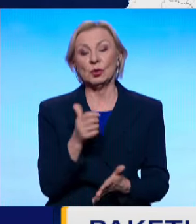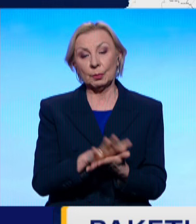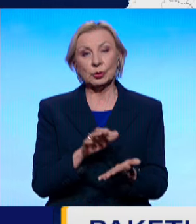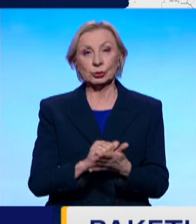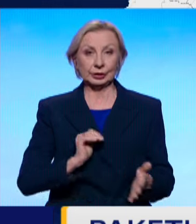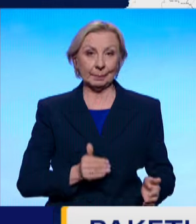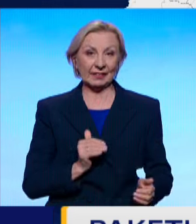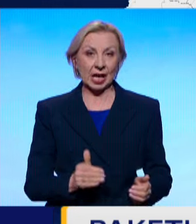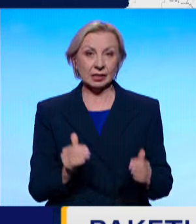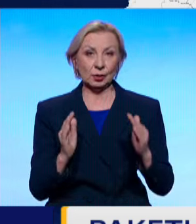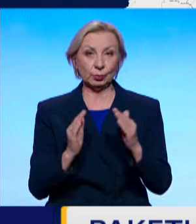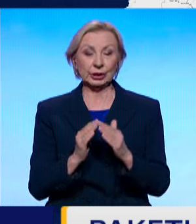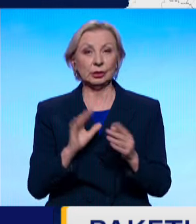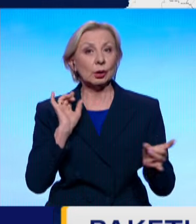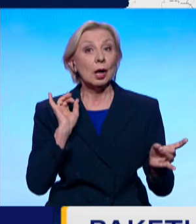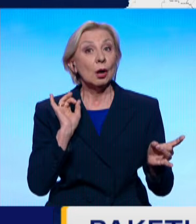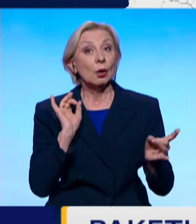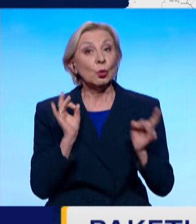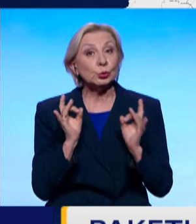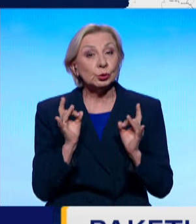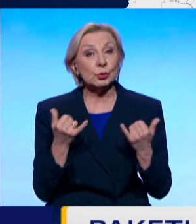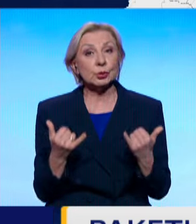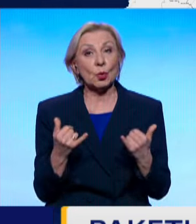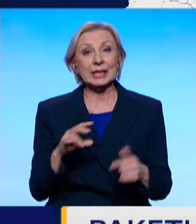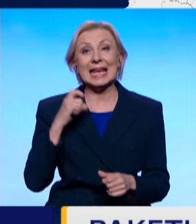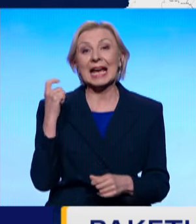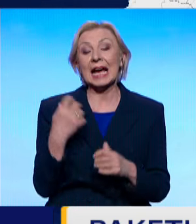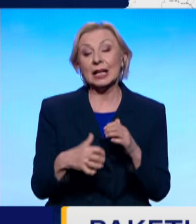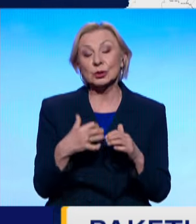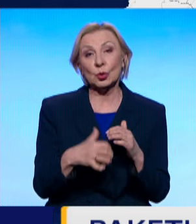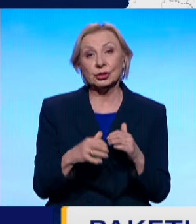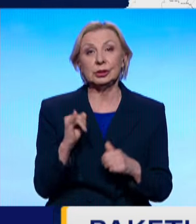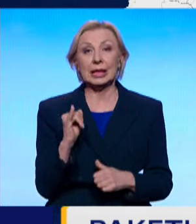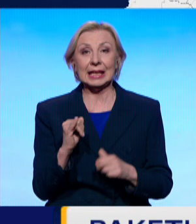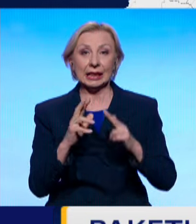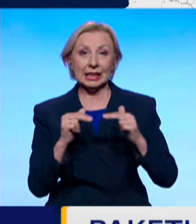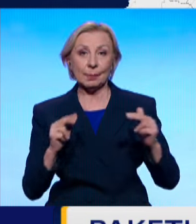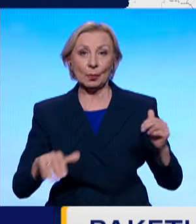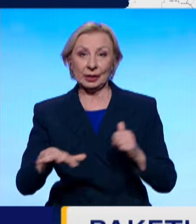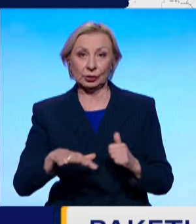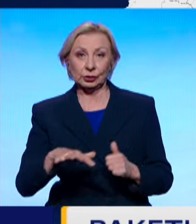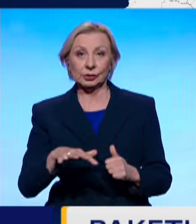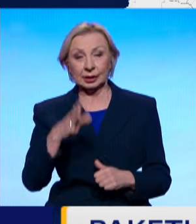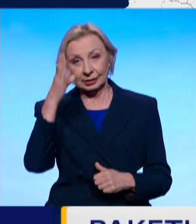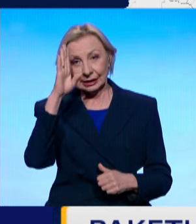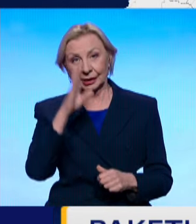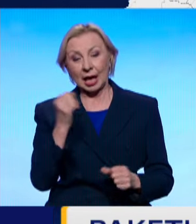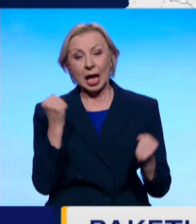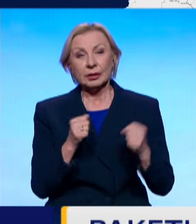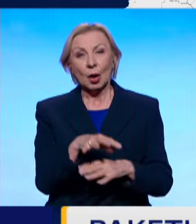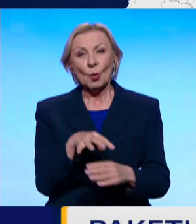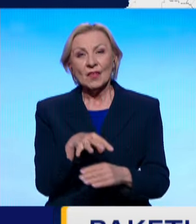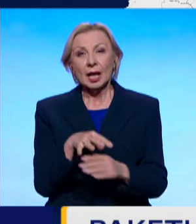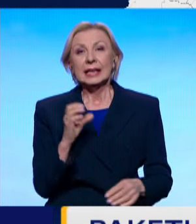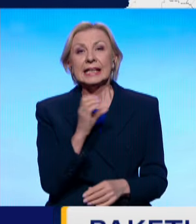будинки. Гучно сьогодні на Херсонщині і Дніпропетровщині. Московити атакували